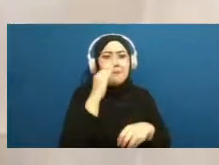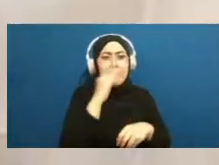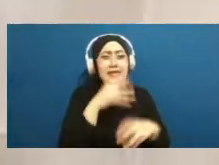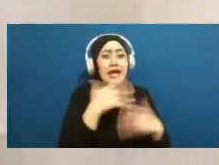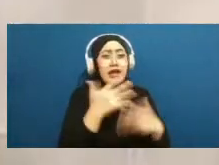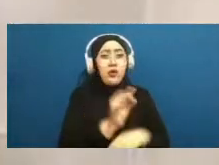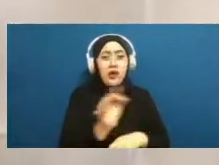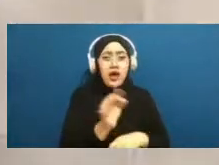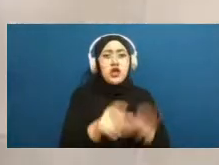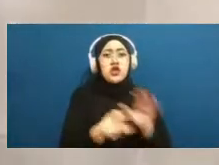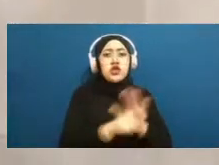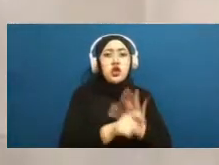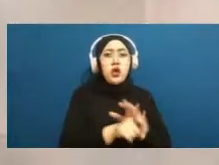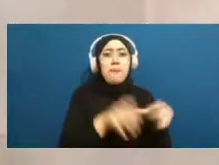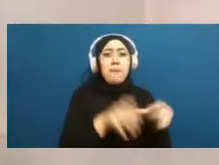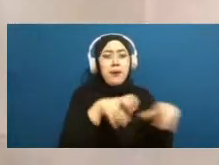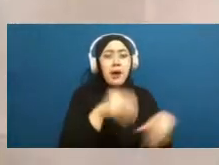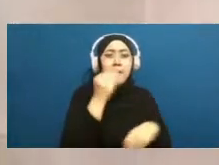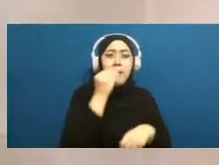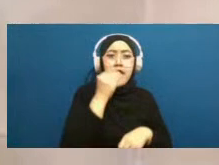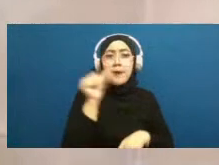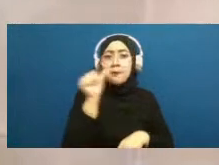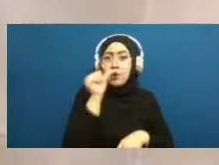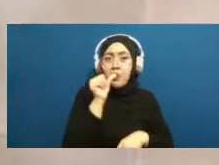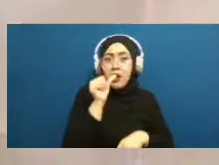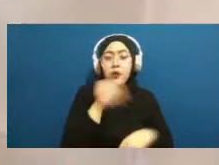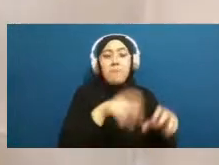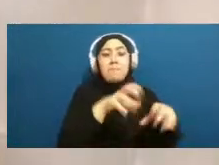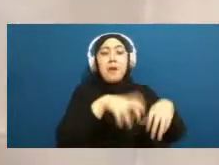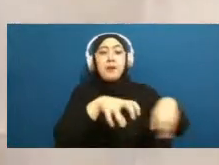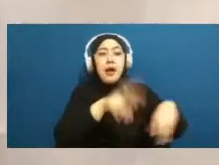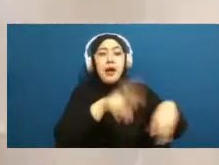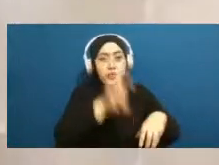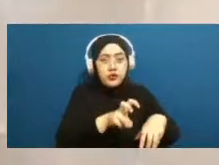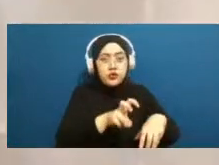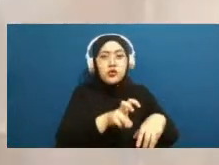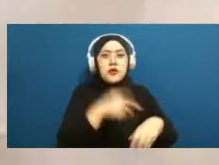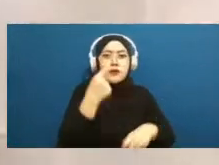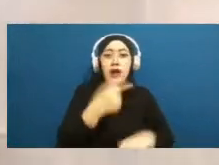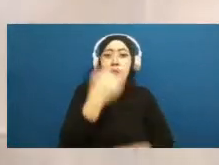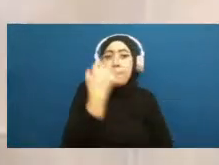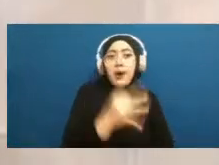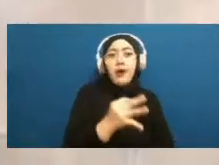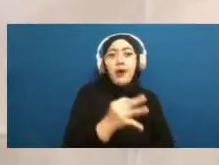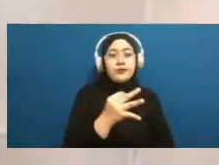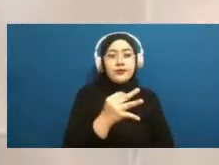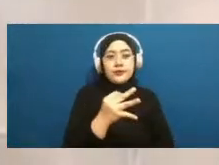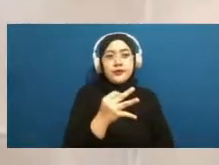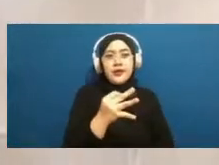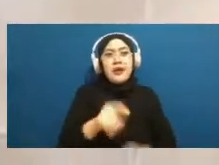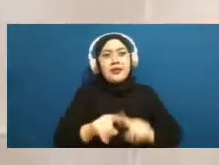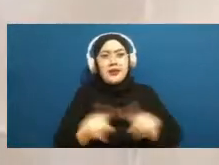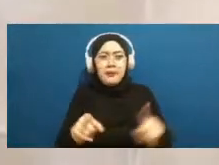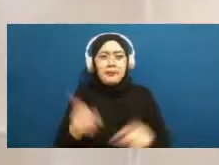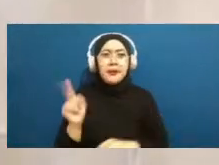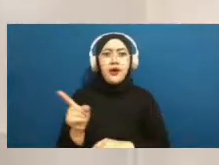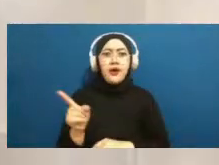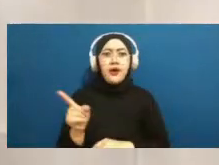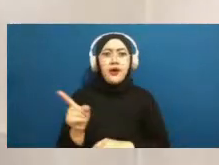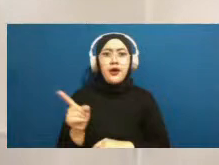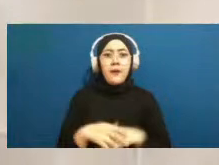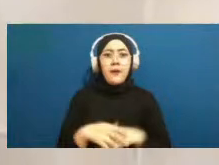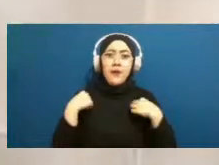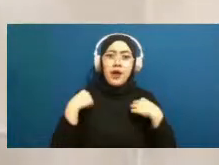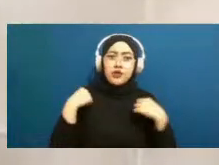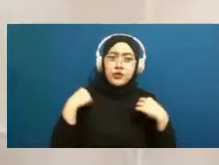cepat kadaluarsa kan misalnya makanan, minuman gitu ya. Itu kan yang harus fresh terus kita menyediakan gitu. Tapi kalau misalnya pakaian